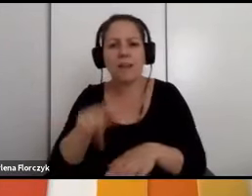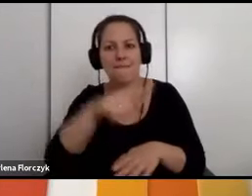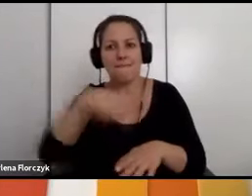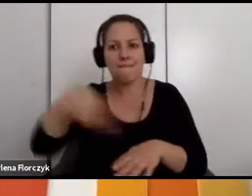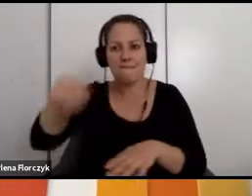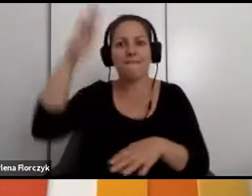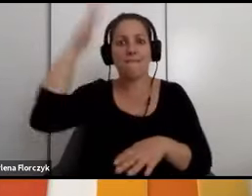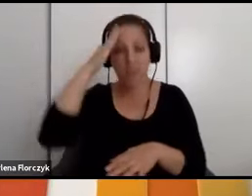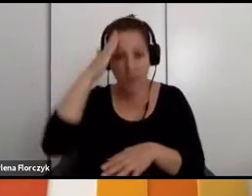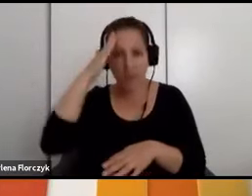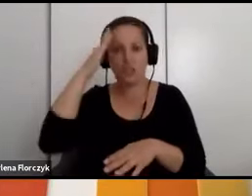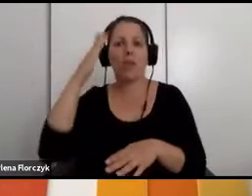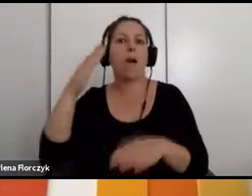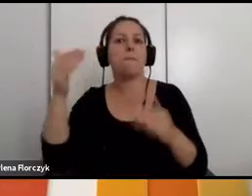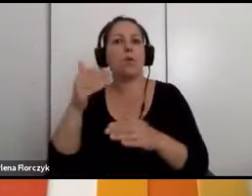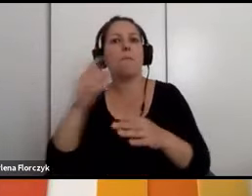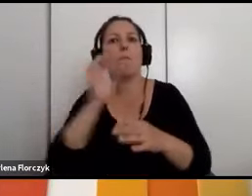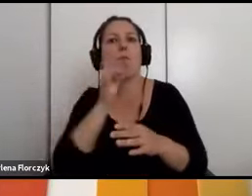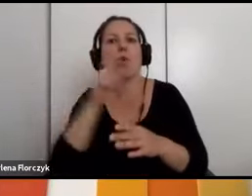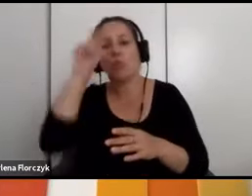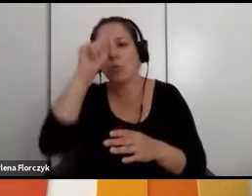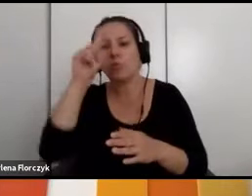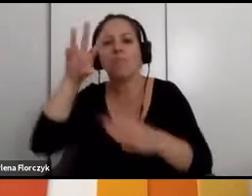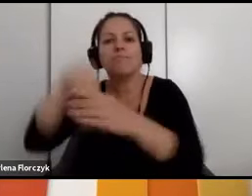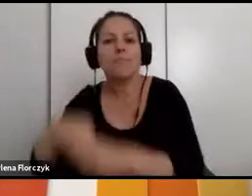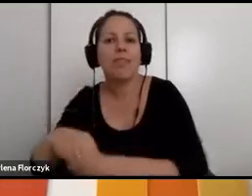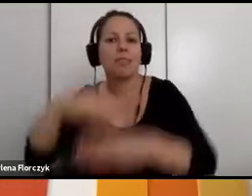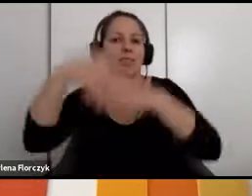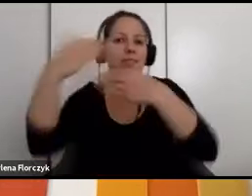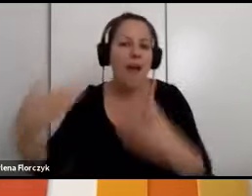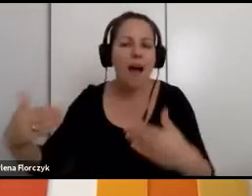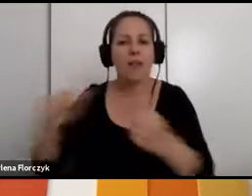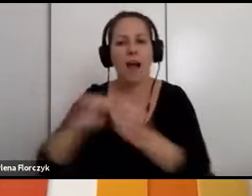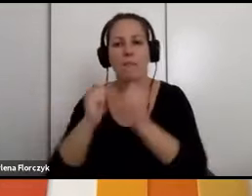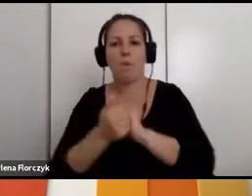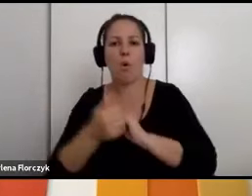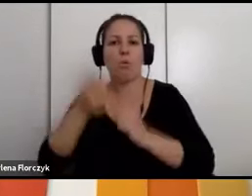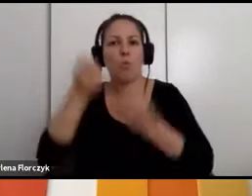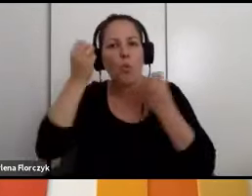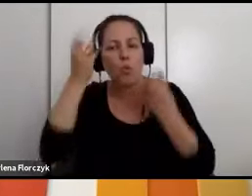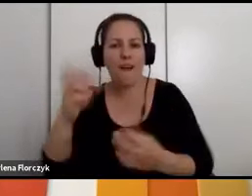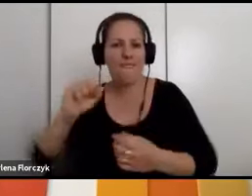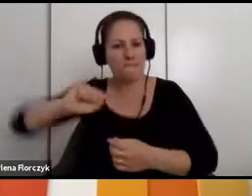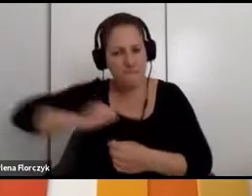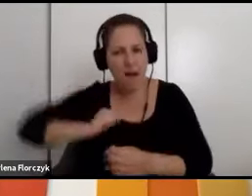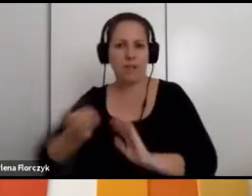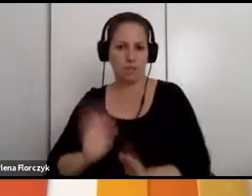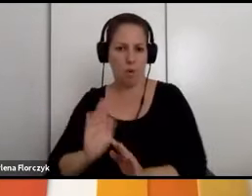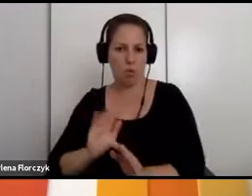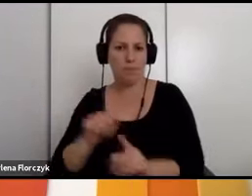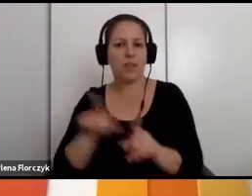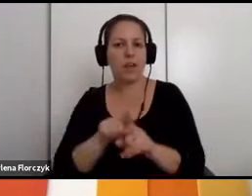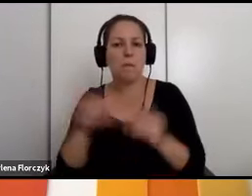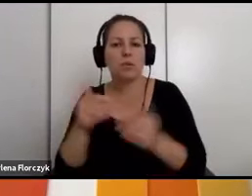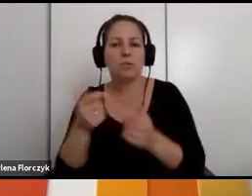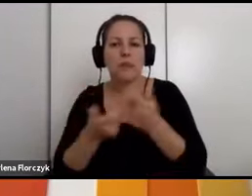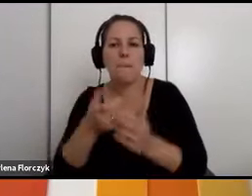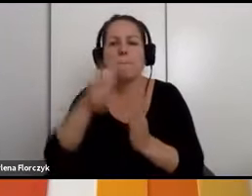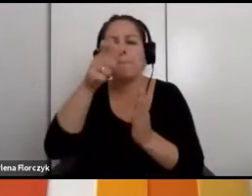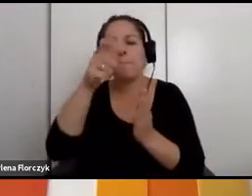młodzi ludzie mogą spędzać czas teatralnie bądź kulturalnie w fajny sposób. Możemy zrobić sobie tu taką małą